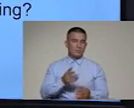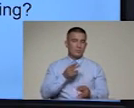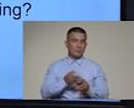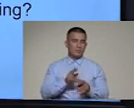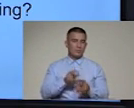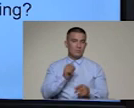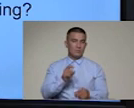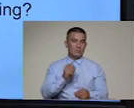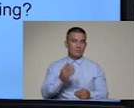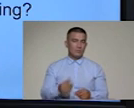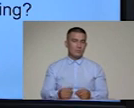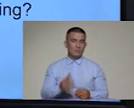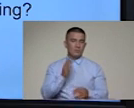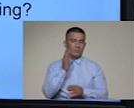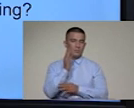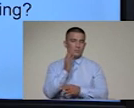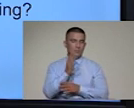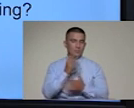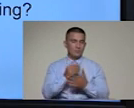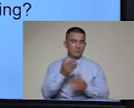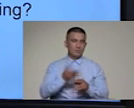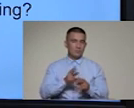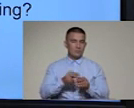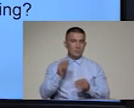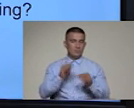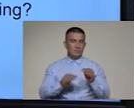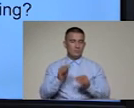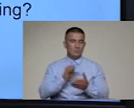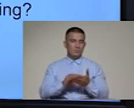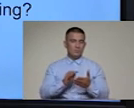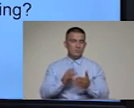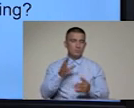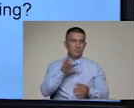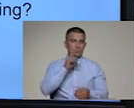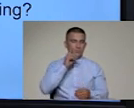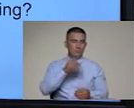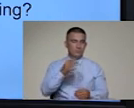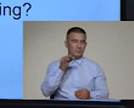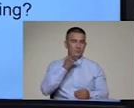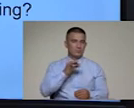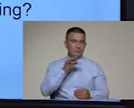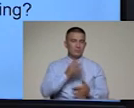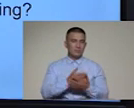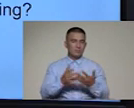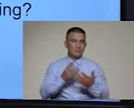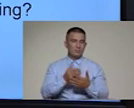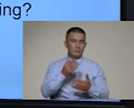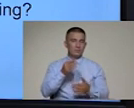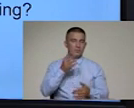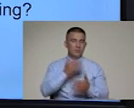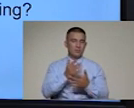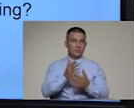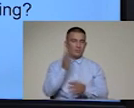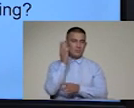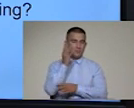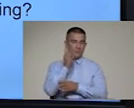oltin yog'ochga xal berishda. Siz ko'rganmisiz tarixiy obidalarda oltin rangli suv yurdirilgan